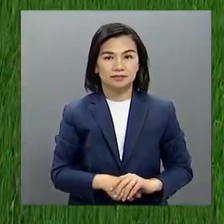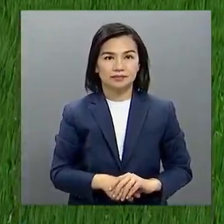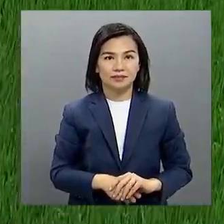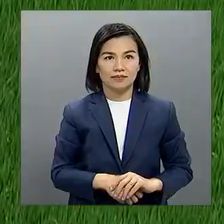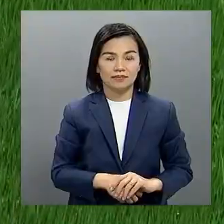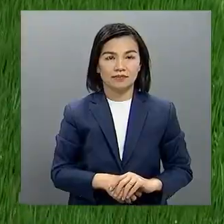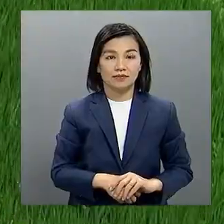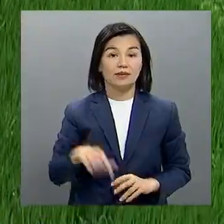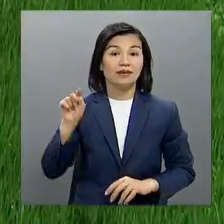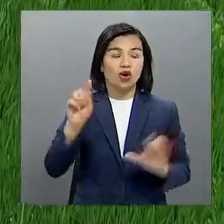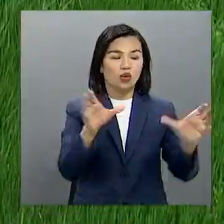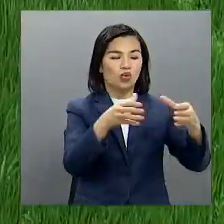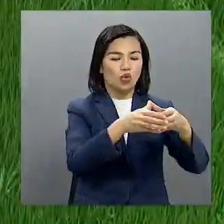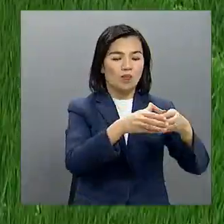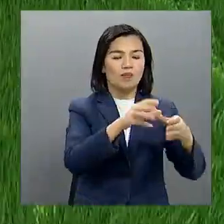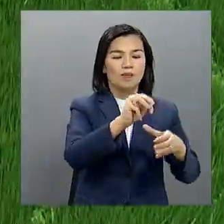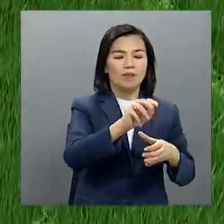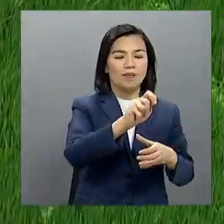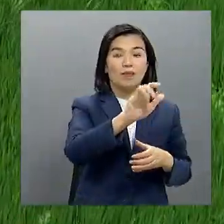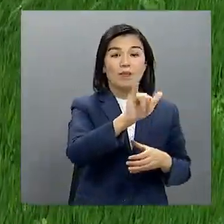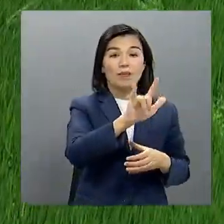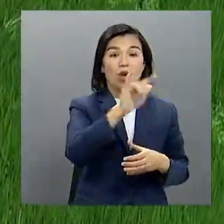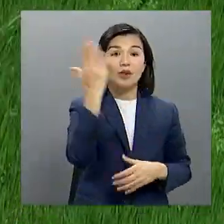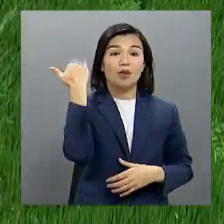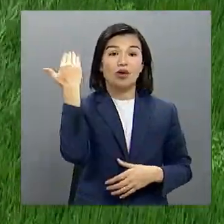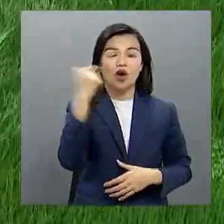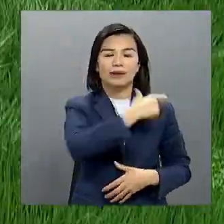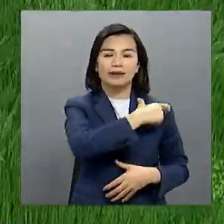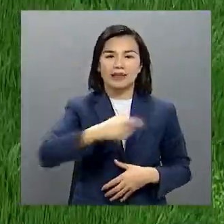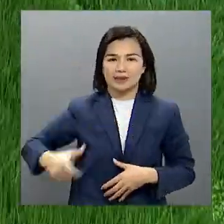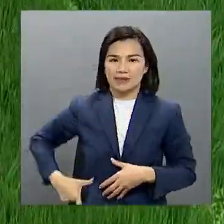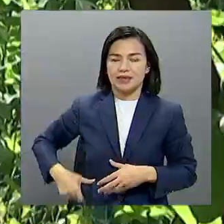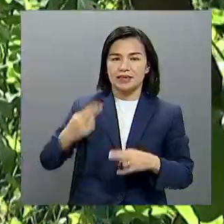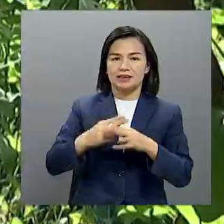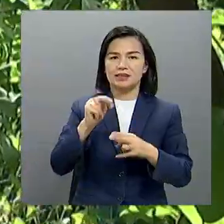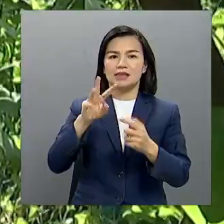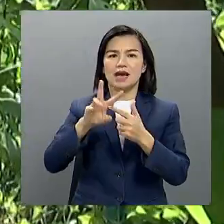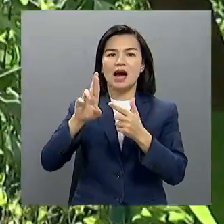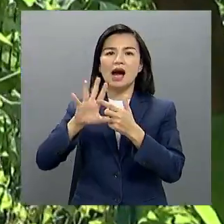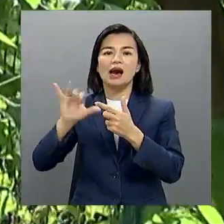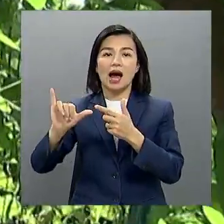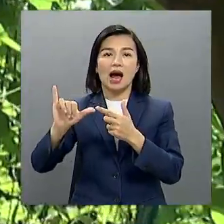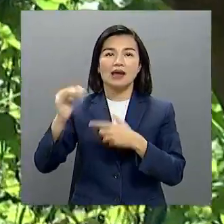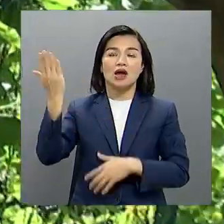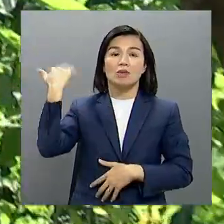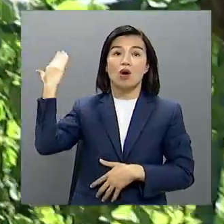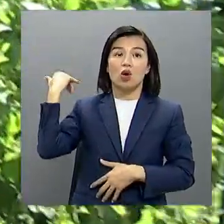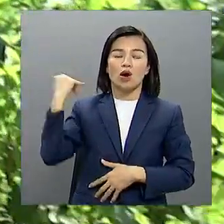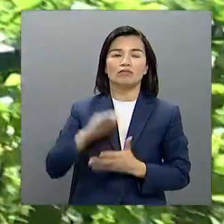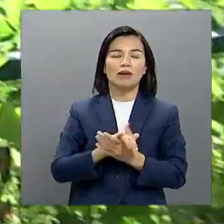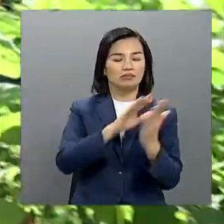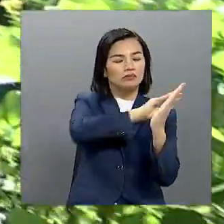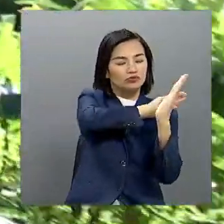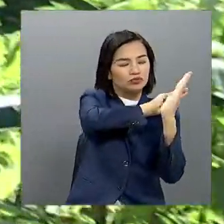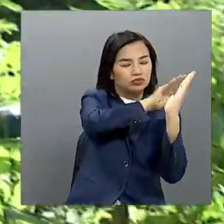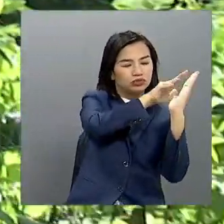แต่อดีตป้าต้อยคิดว่าเมื่อสมัยพระนารายณ์นะคะชาวมอญแตกกระเซ็นกันออกมานะคะได้ก้าวมาสู่แผ่นดินไทยเนาะได้ล่อง